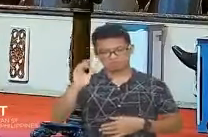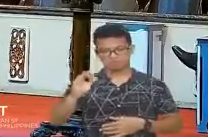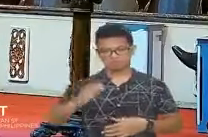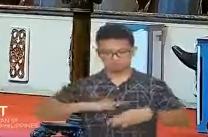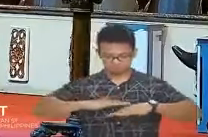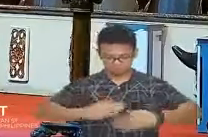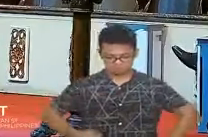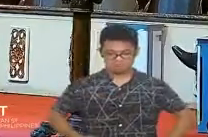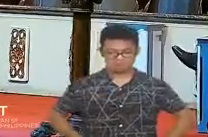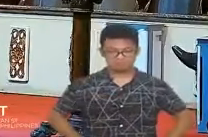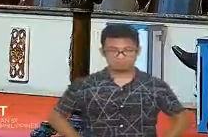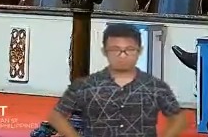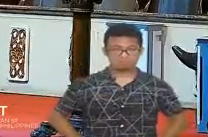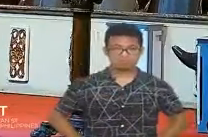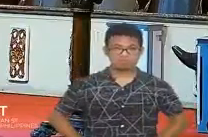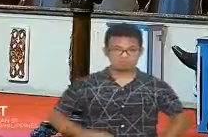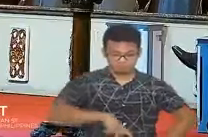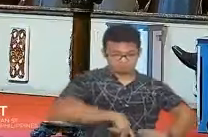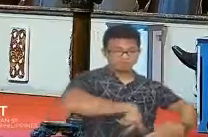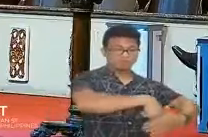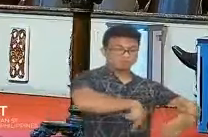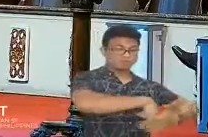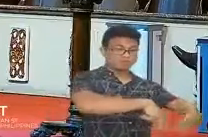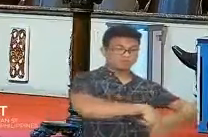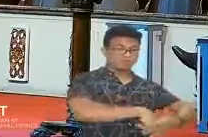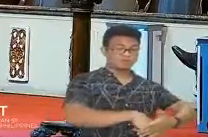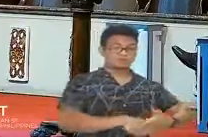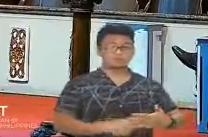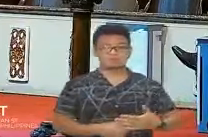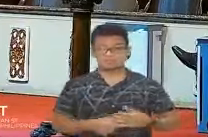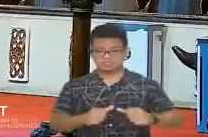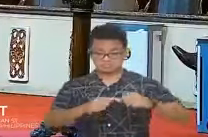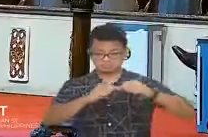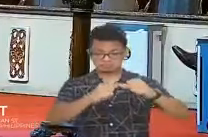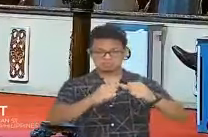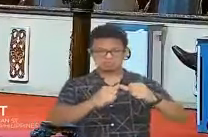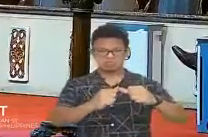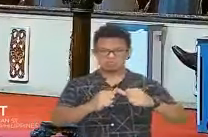1961, dito pa sa Mango Avenue, kanang Pudarama, naadiha.